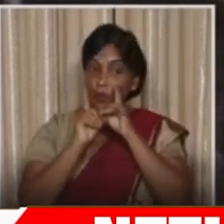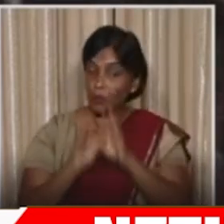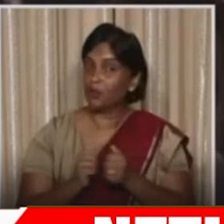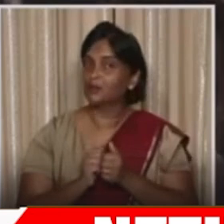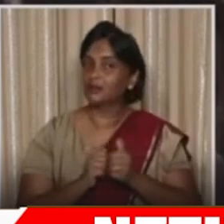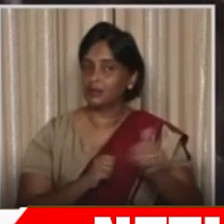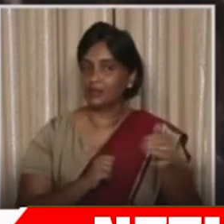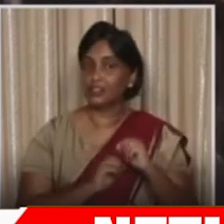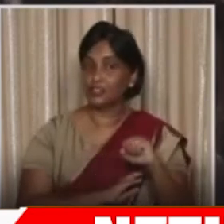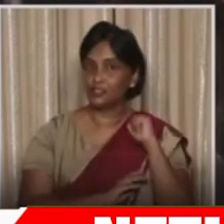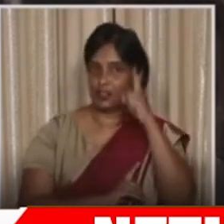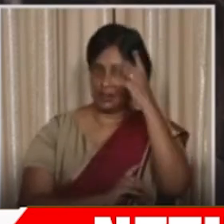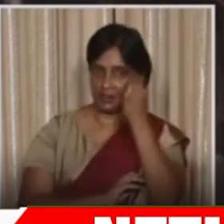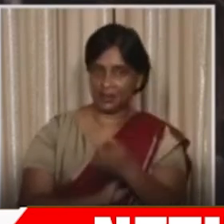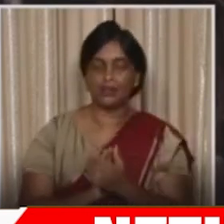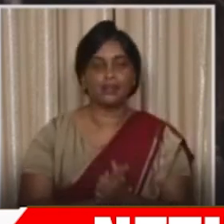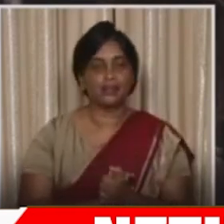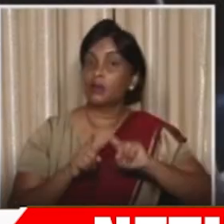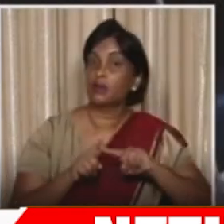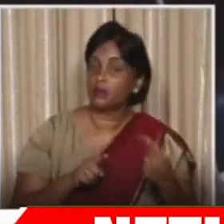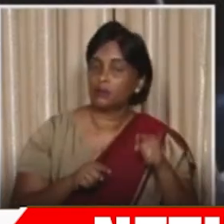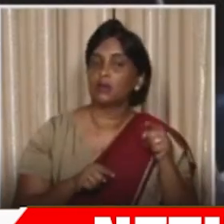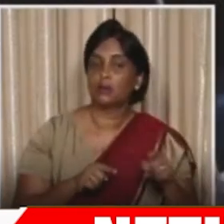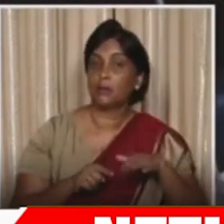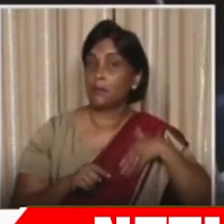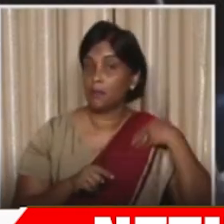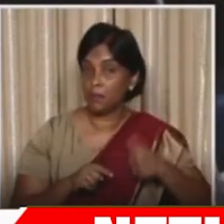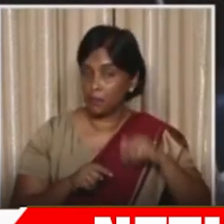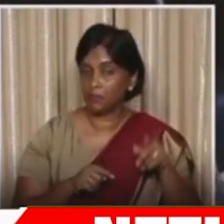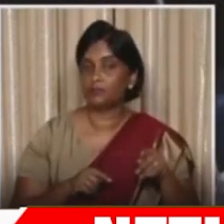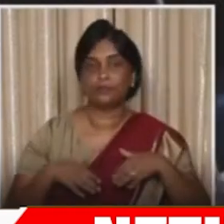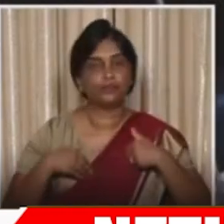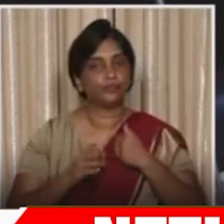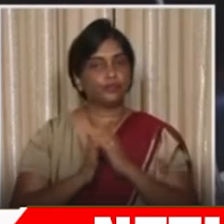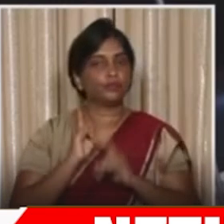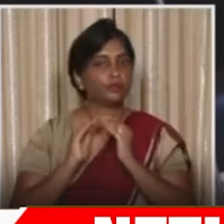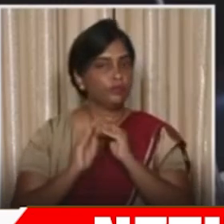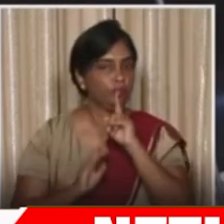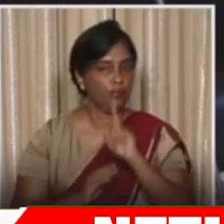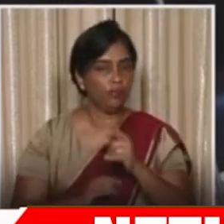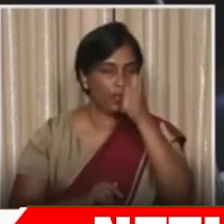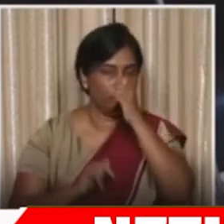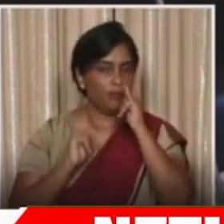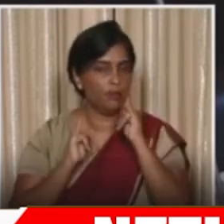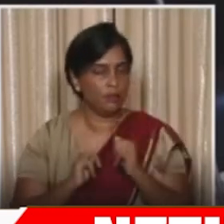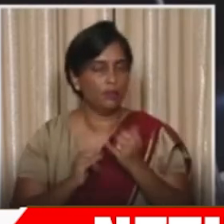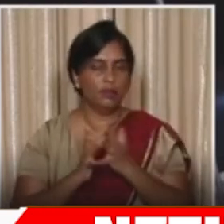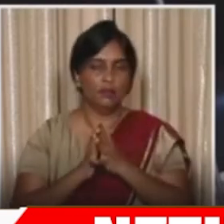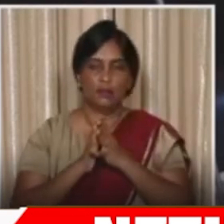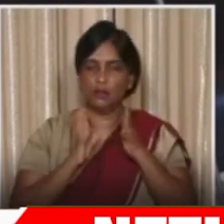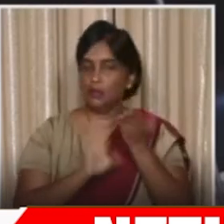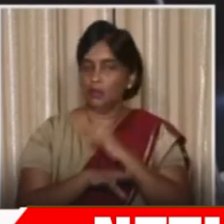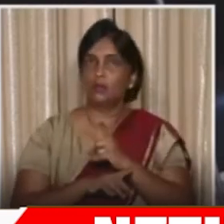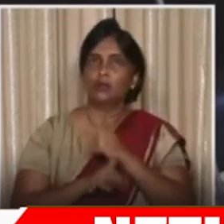ගමන් කරන්න ශක්තිය ලැබෙන්නේ කියලා ප්‍රධාන වශයෙන්ම සෞඛ්‍ය අමාත්‍යාංශය කිව්වම වංචා දූෂණ පිළිබඳව